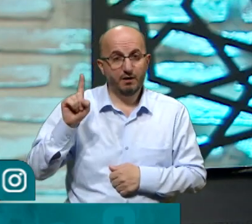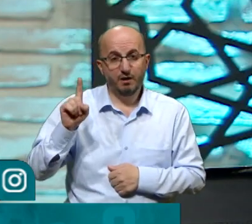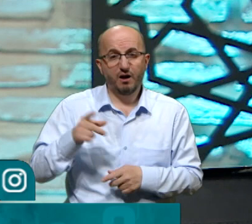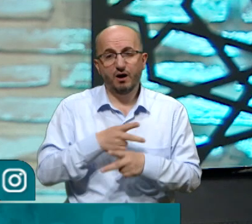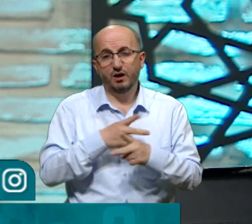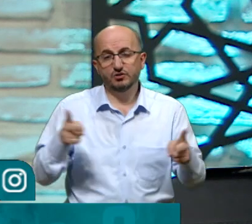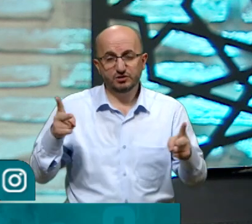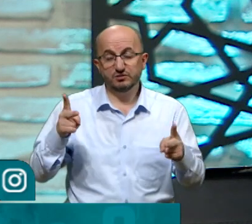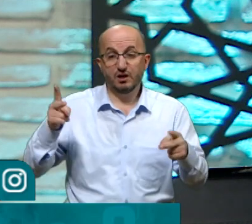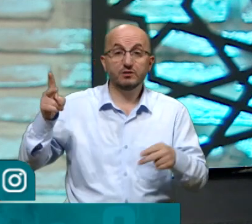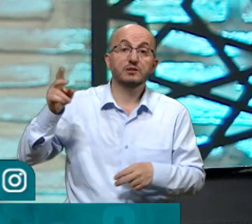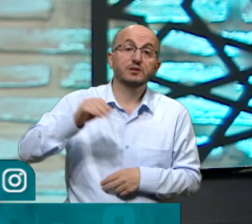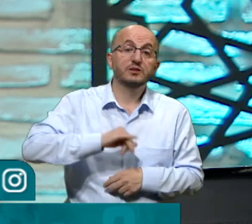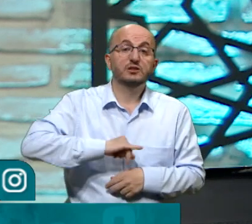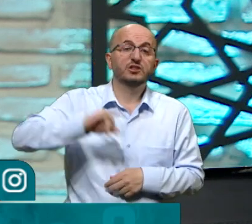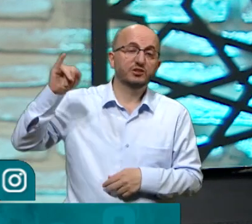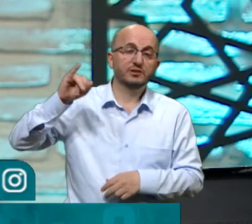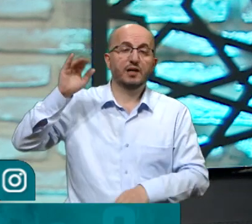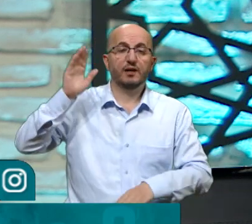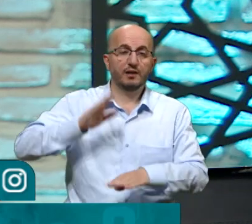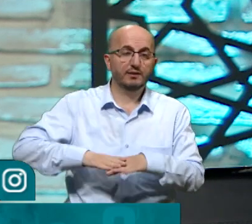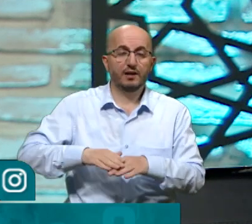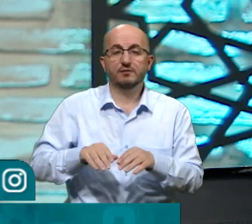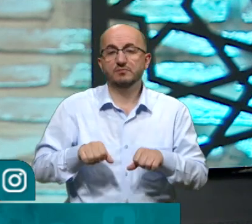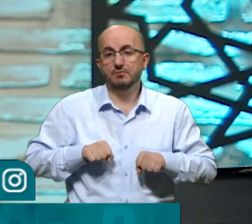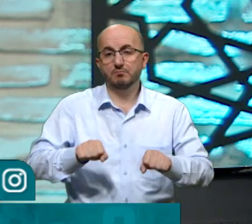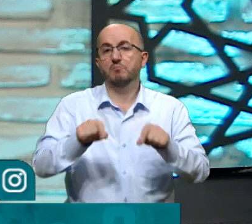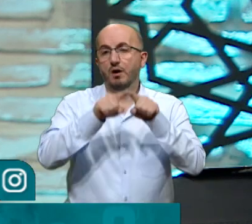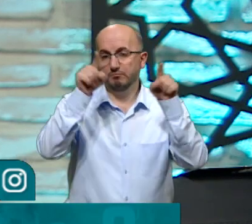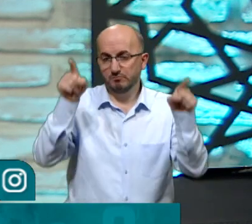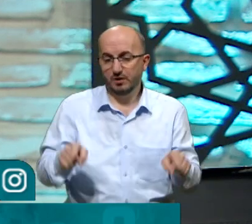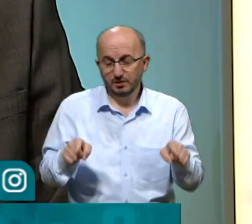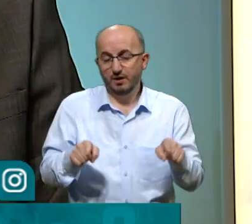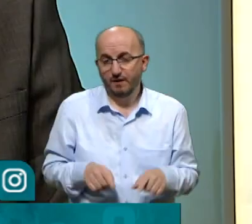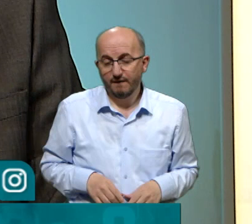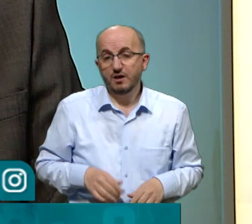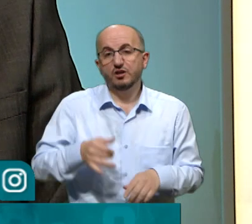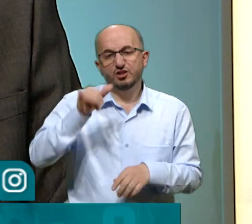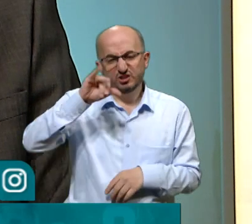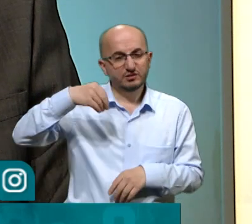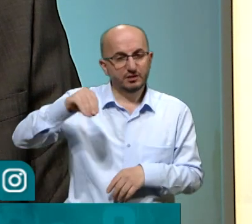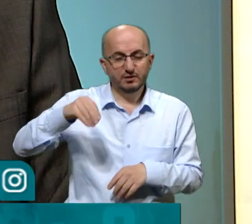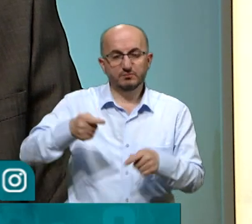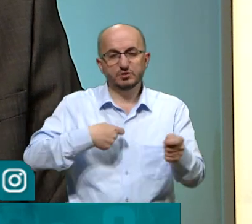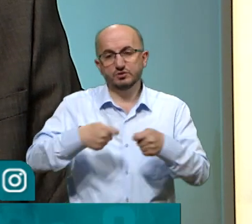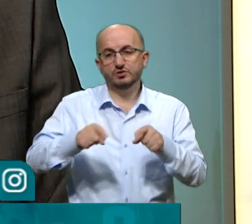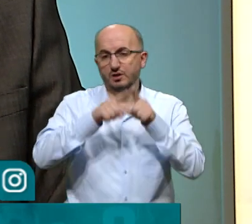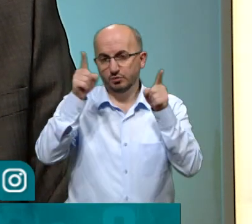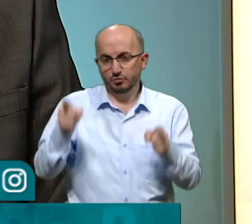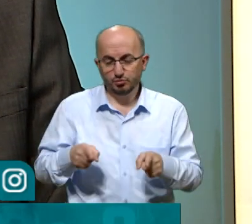açıktan isyan eden bir kuruma bir müessese veya Hatta Efendim bir ticari